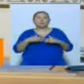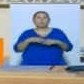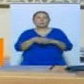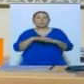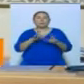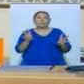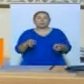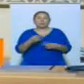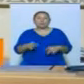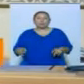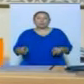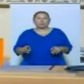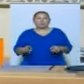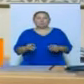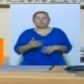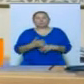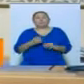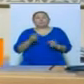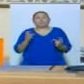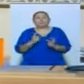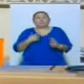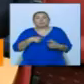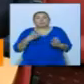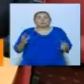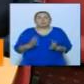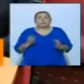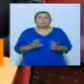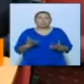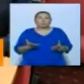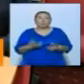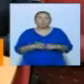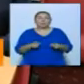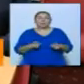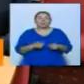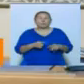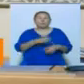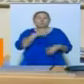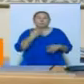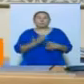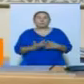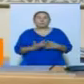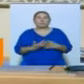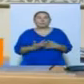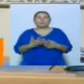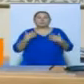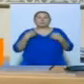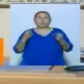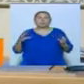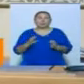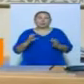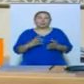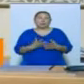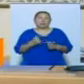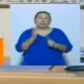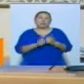мүмкіндігінше, барғанда да сақтану шараларын қабылдау, үлкен жауапкершілікпен қарау керек